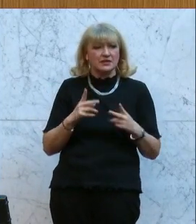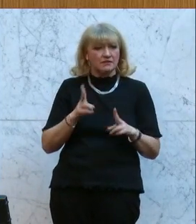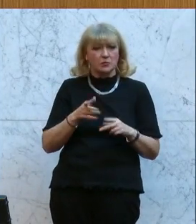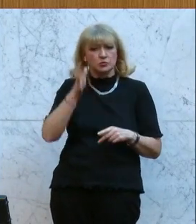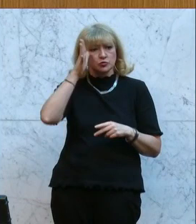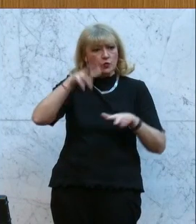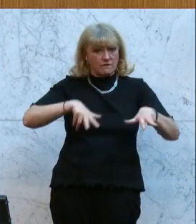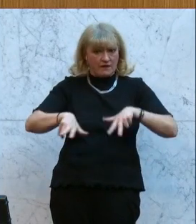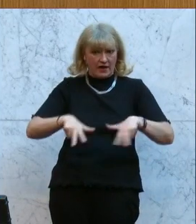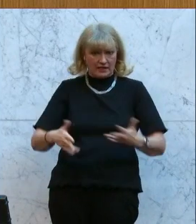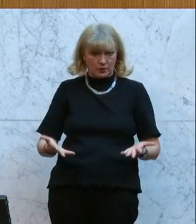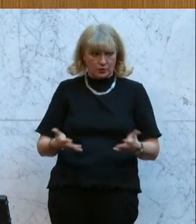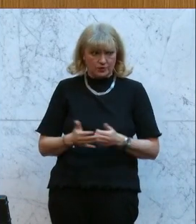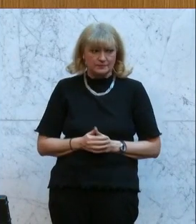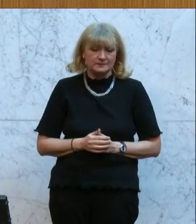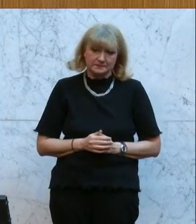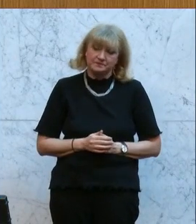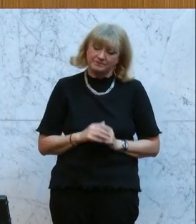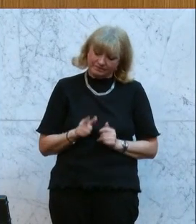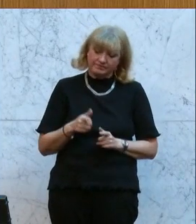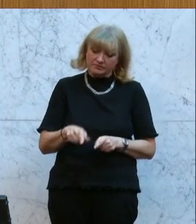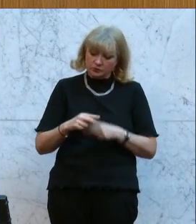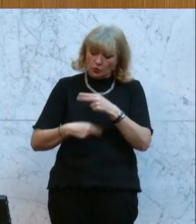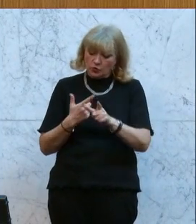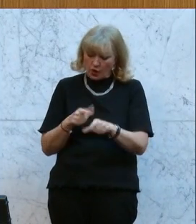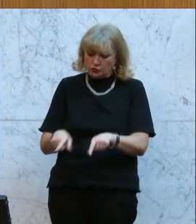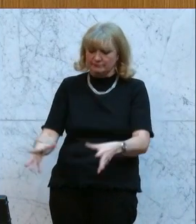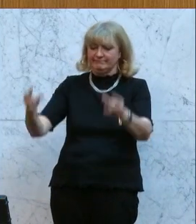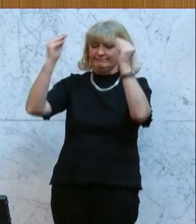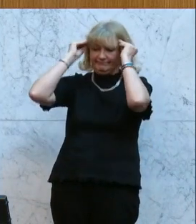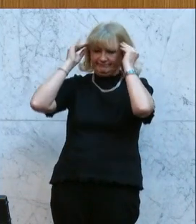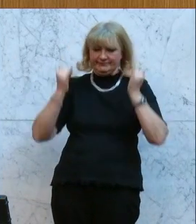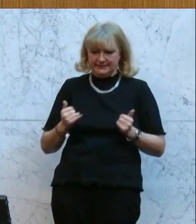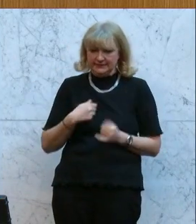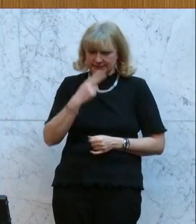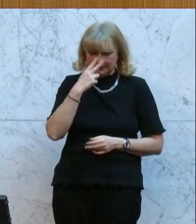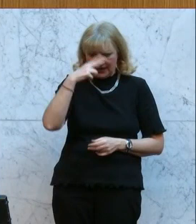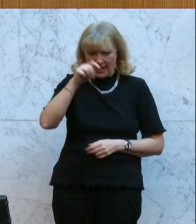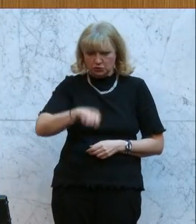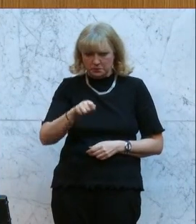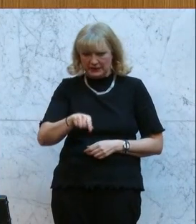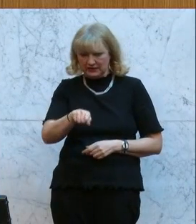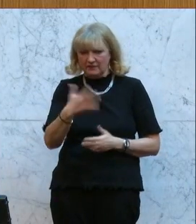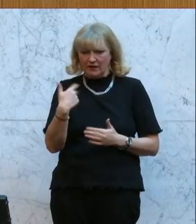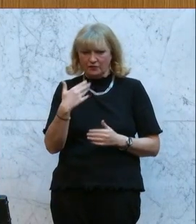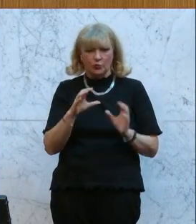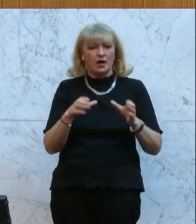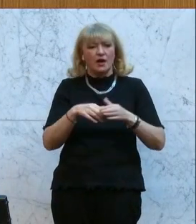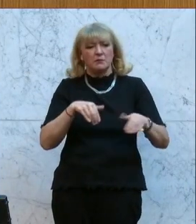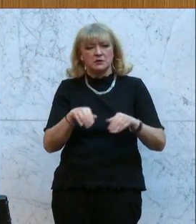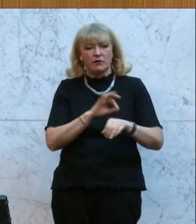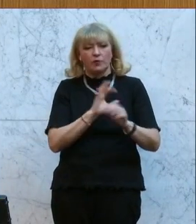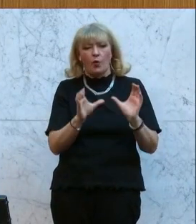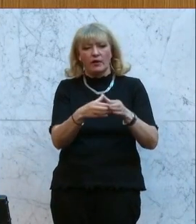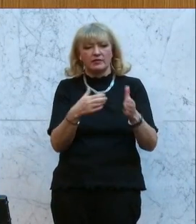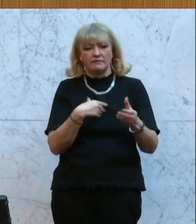unserer Verwaltung geht. Auch das ist eine Lehre aus dem U-Ausschuss. Wir haben gesehen, wie ein Herr Schmidt mit seinen früheren Kabinettsfreunden zusammengespielt